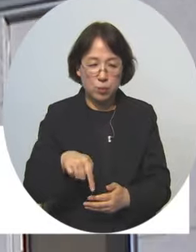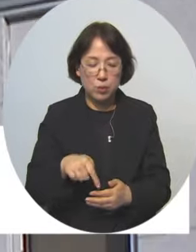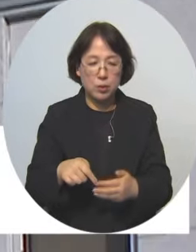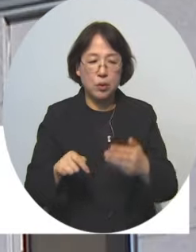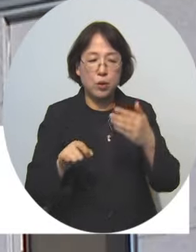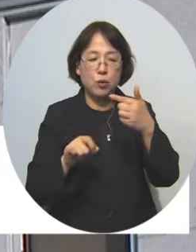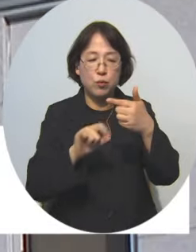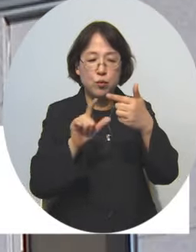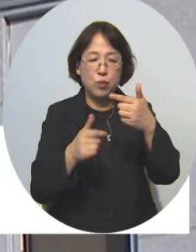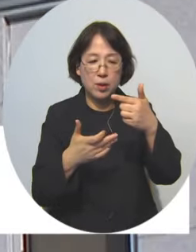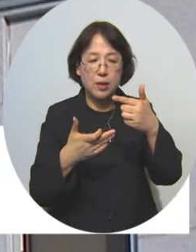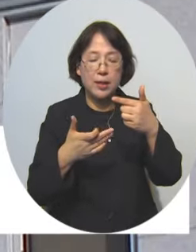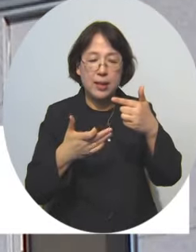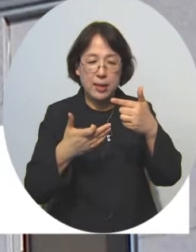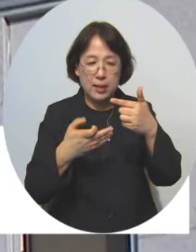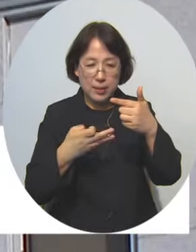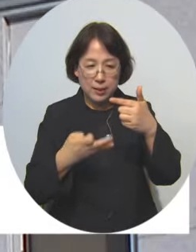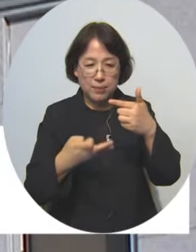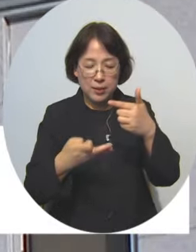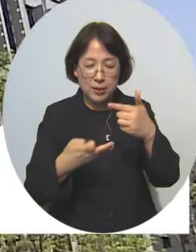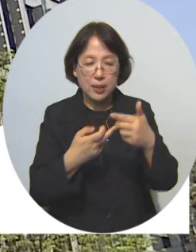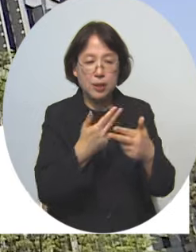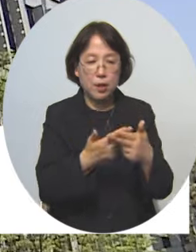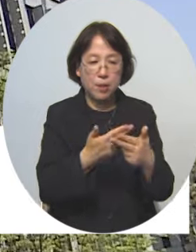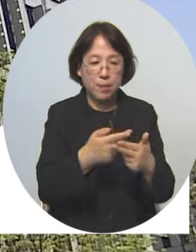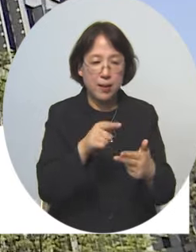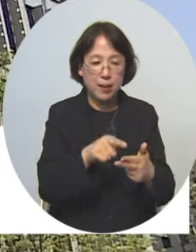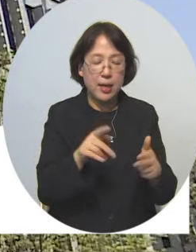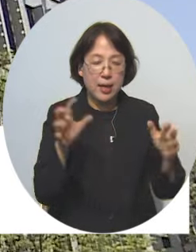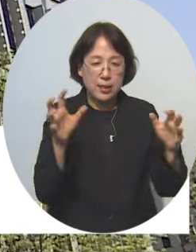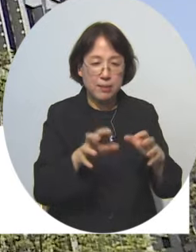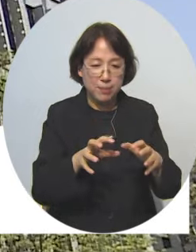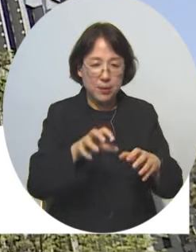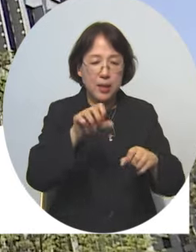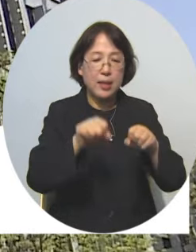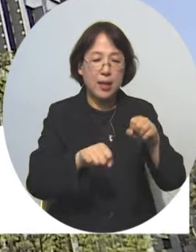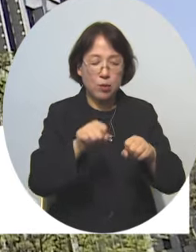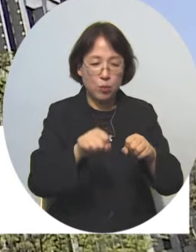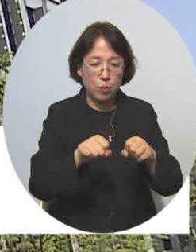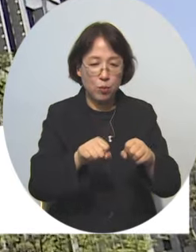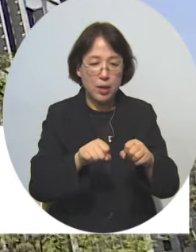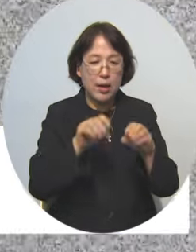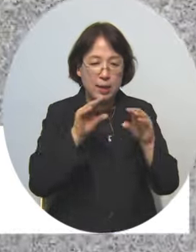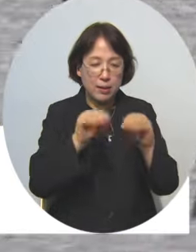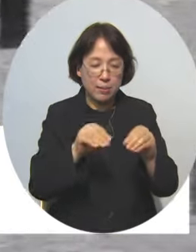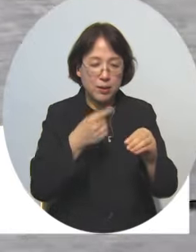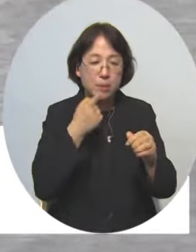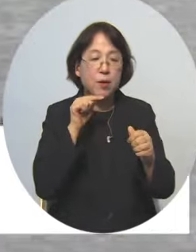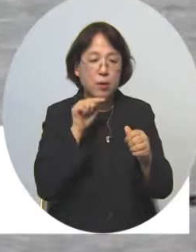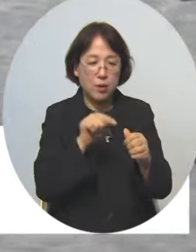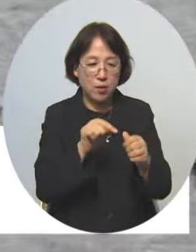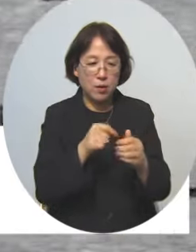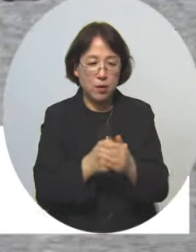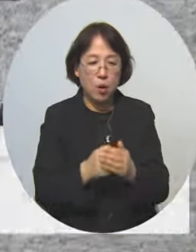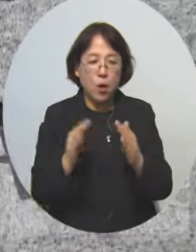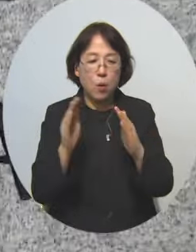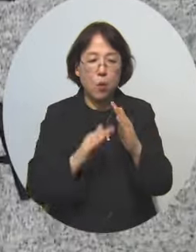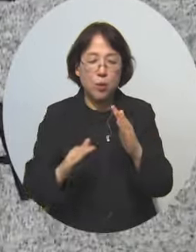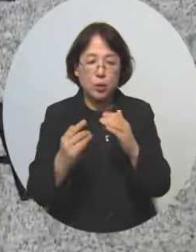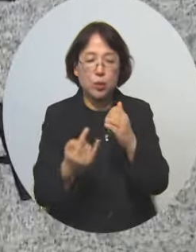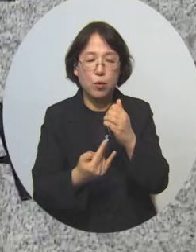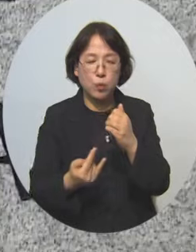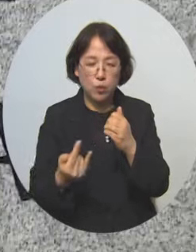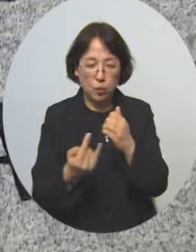행동을 이끄는 의협에 집단 행동 교사 금지 명령을 내린 데 이어 17일 공정위에는 공정거래법